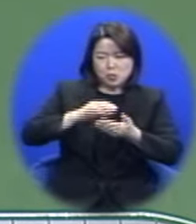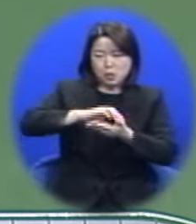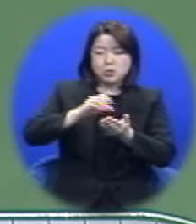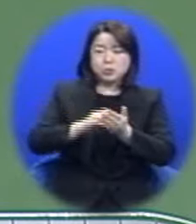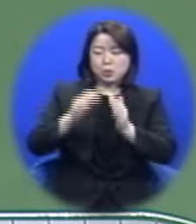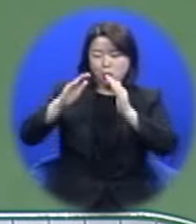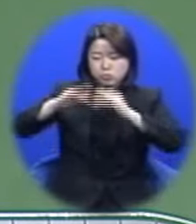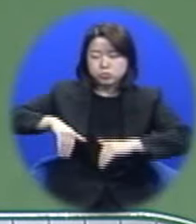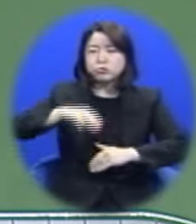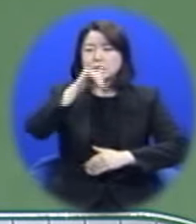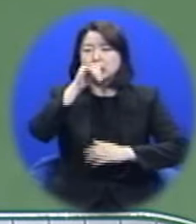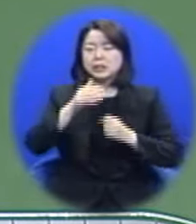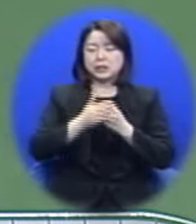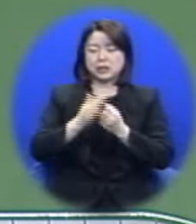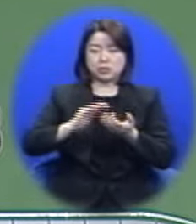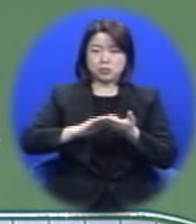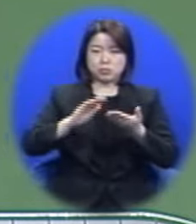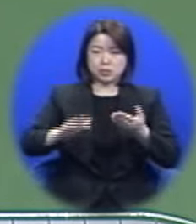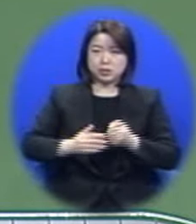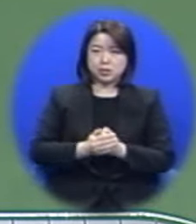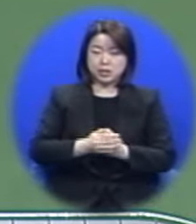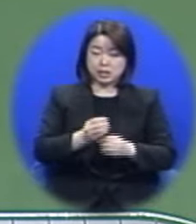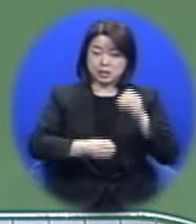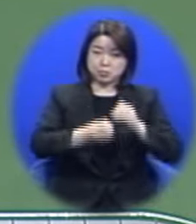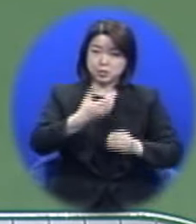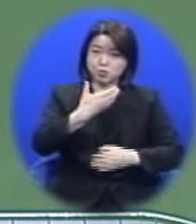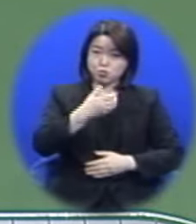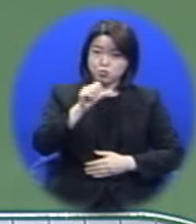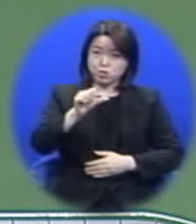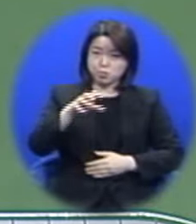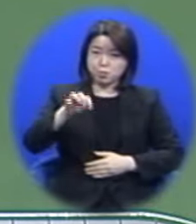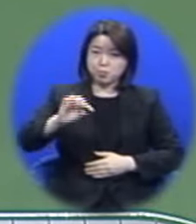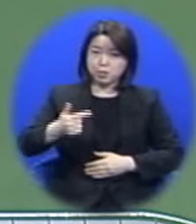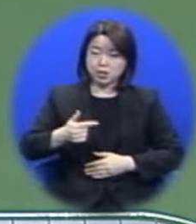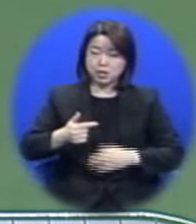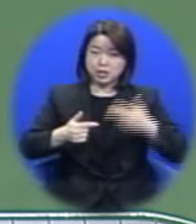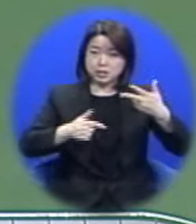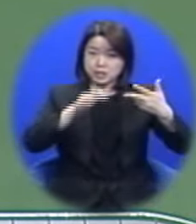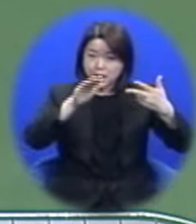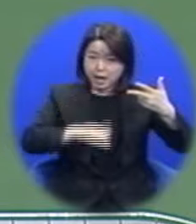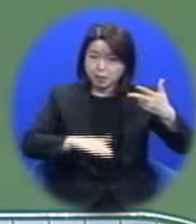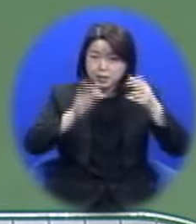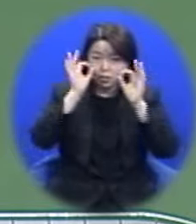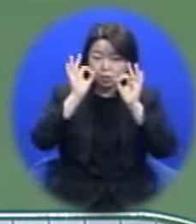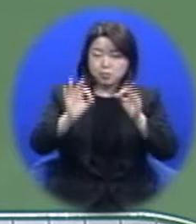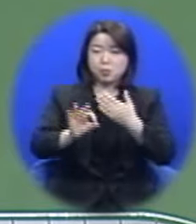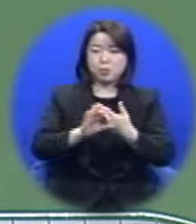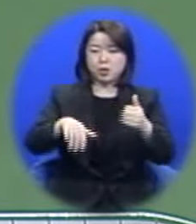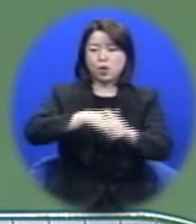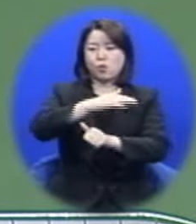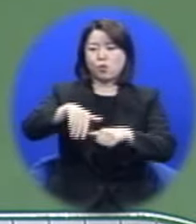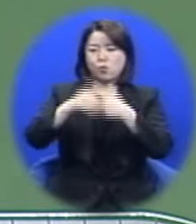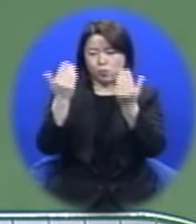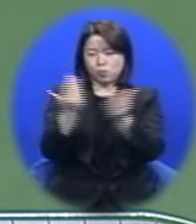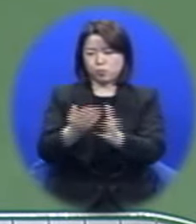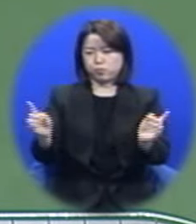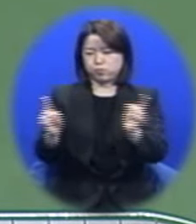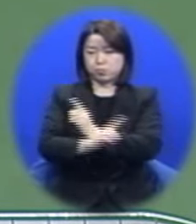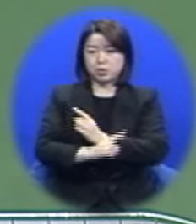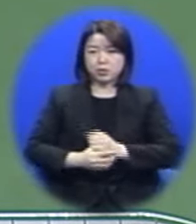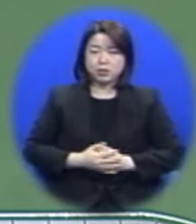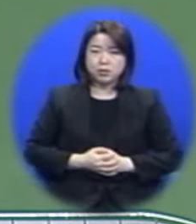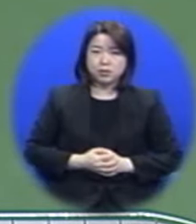때문입니다. 시편 95편은 7절 하반절로 내려가면 분위기가 완전히 바뀝니다.